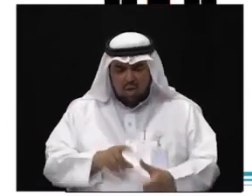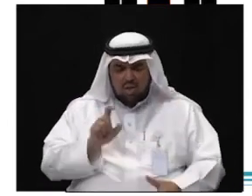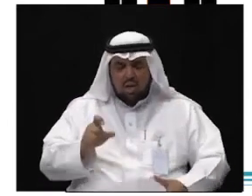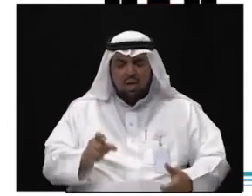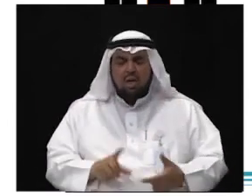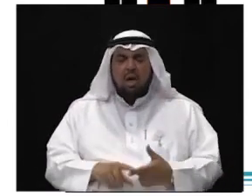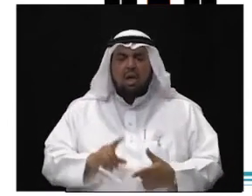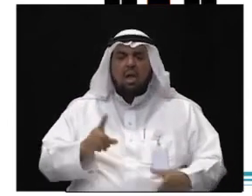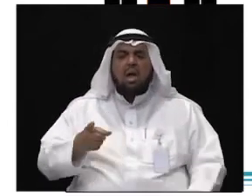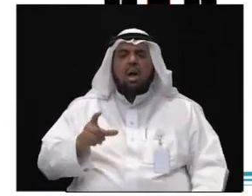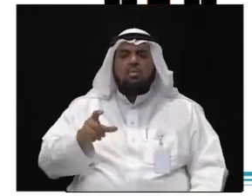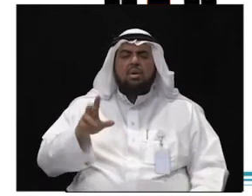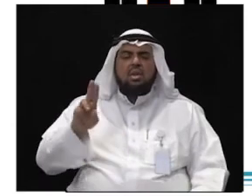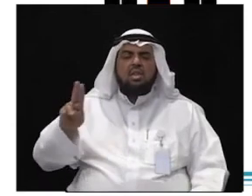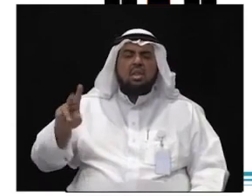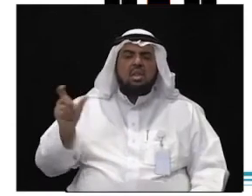أعلى،